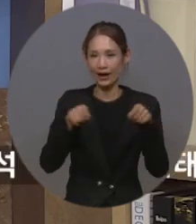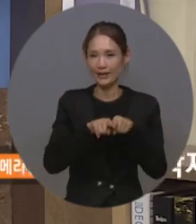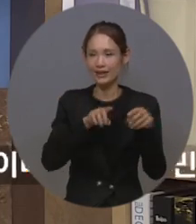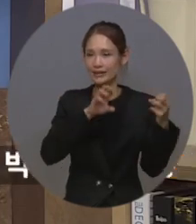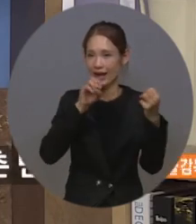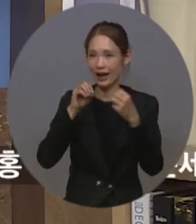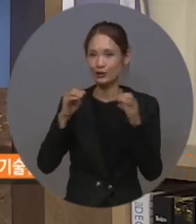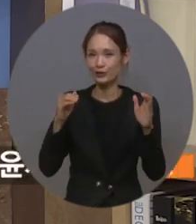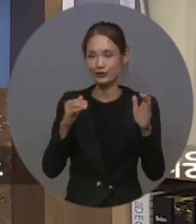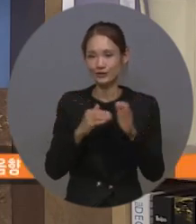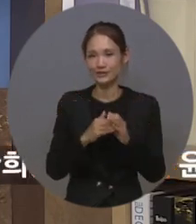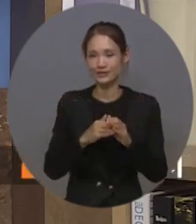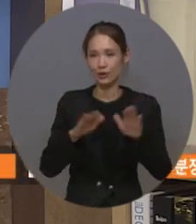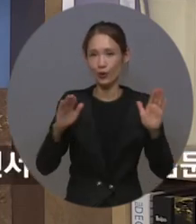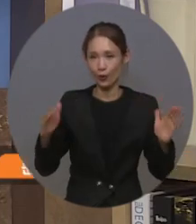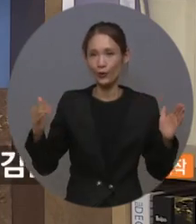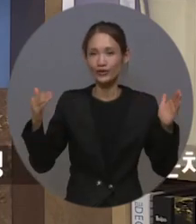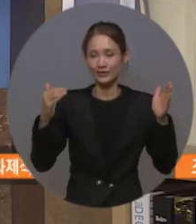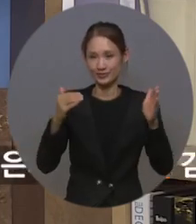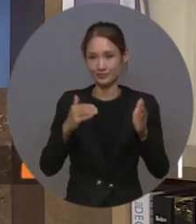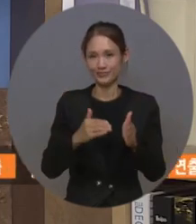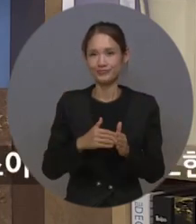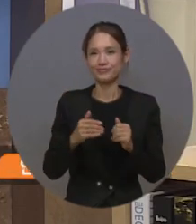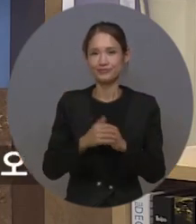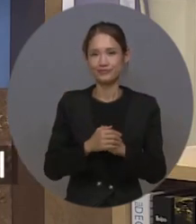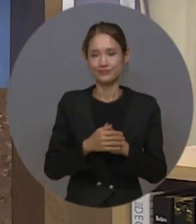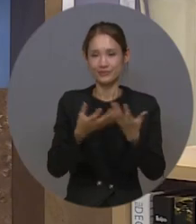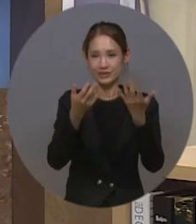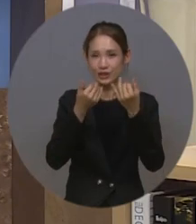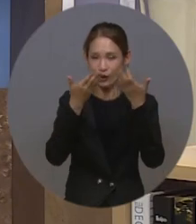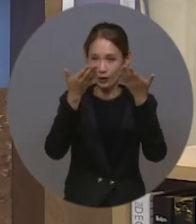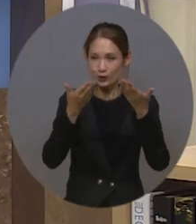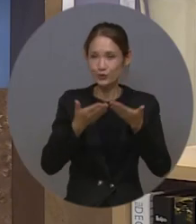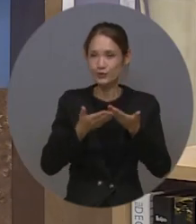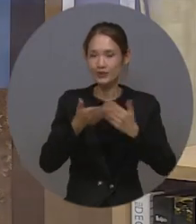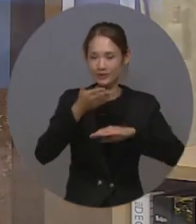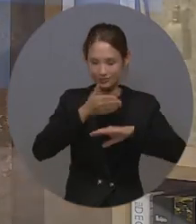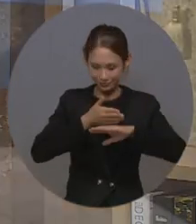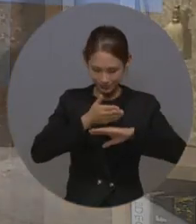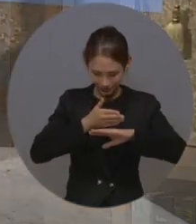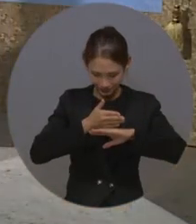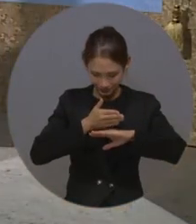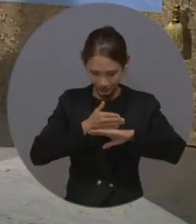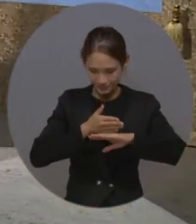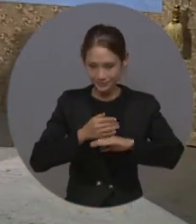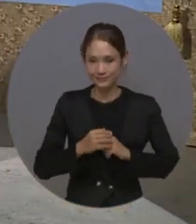함께했습니다. 행복나눔 지킴이 오늘은 여기까지입니다. 시청해주신 여러분 고맙습니다.